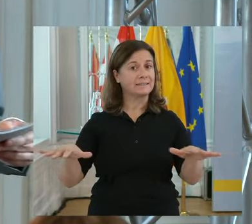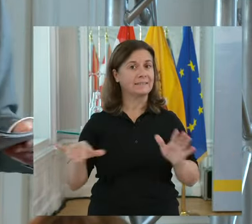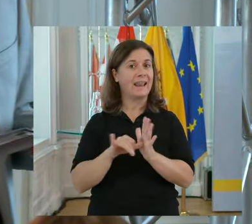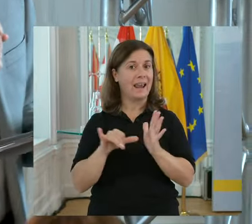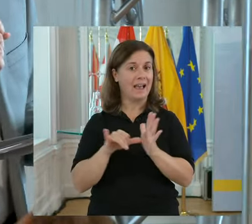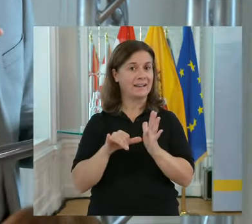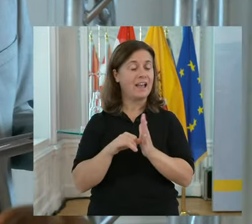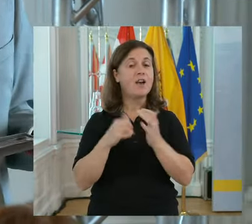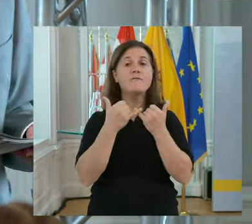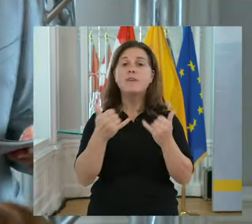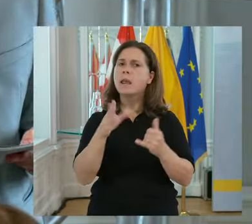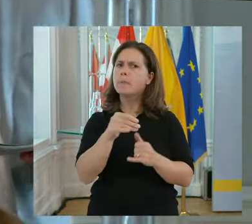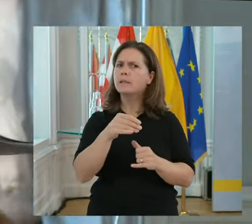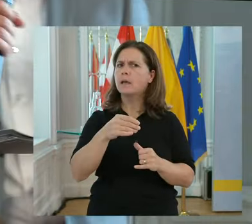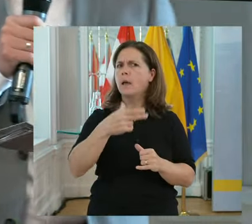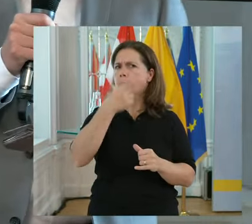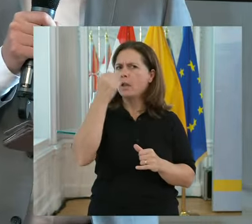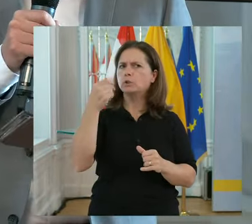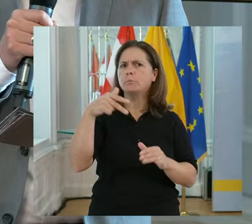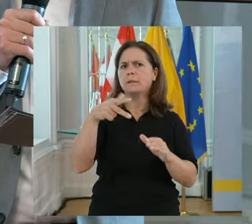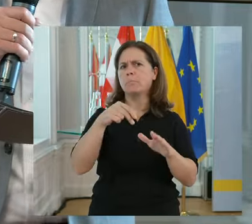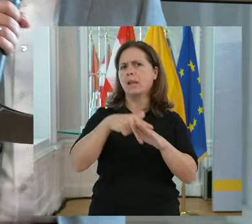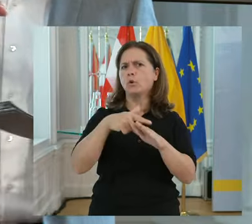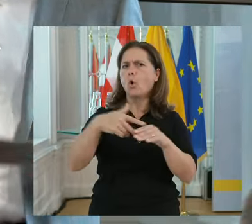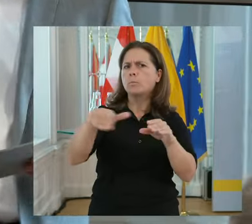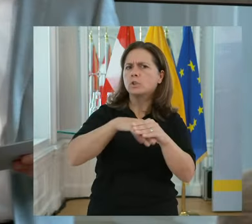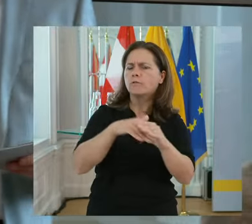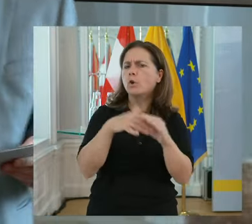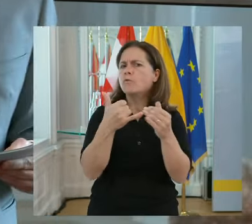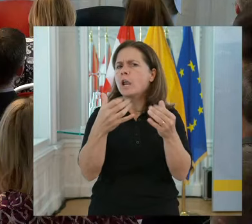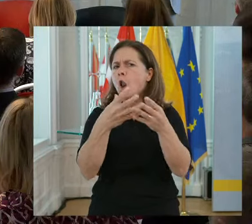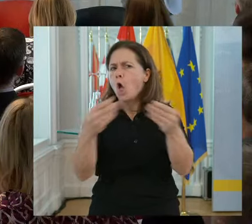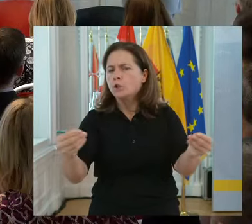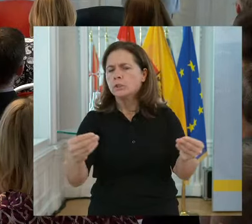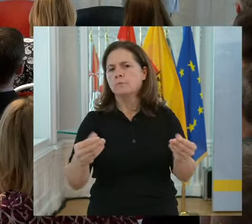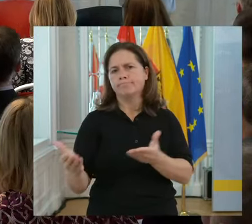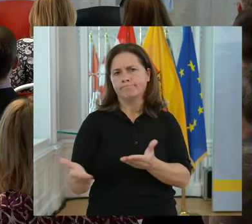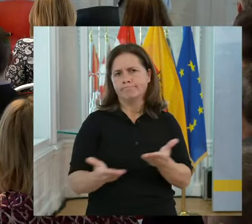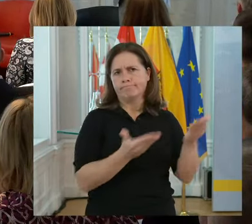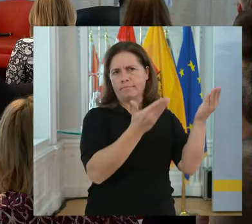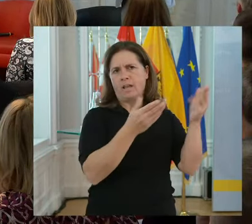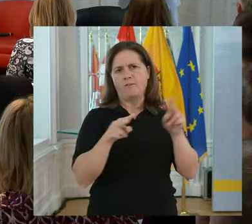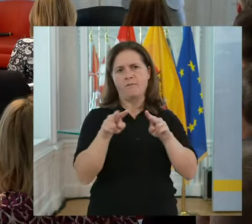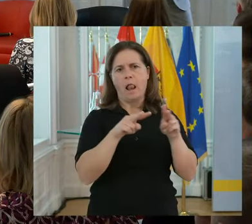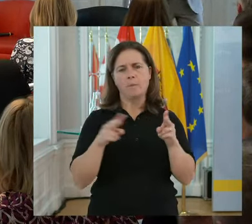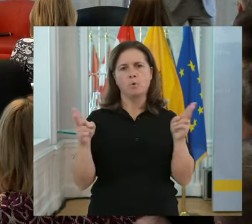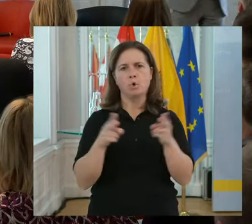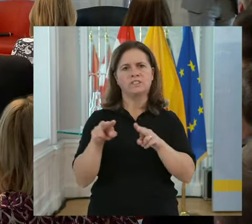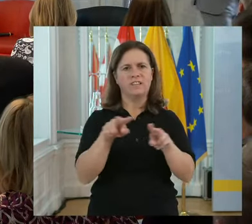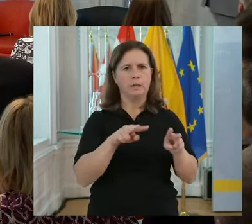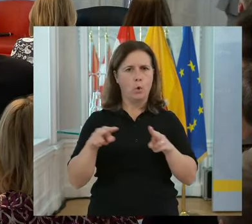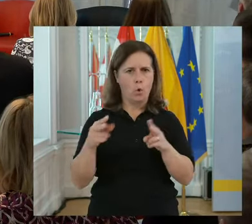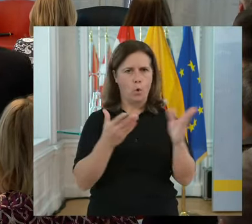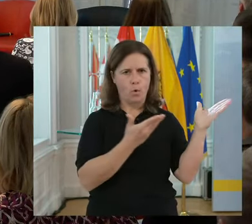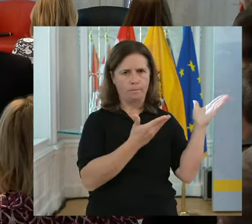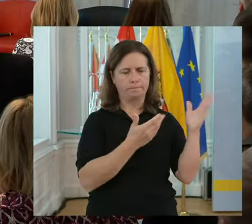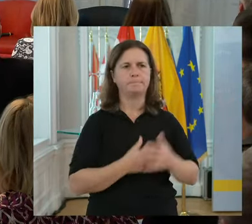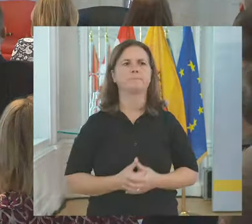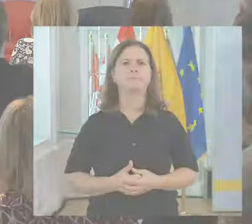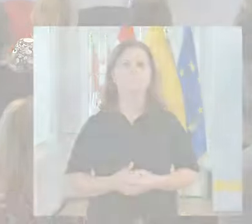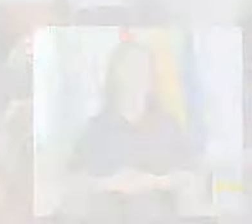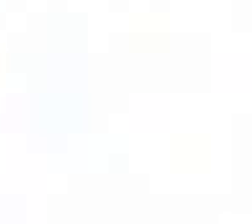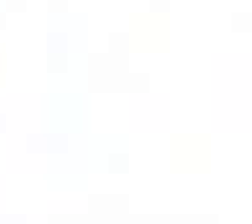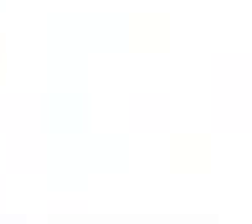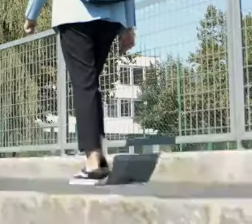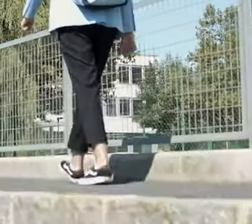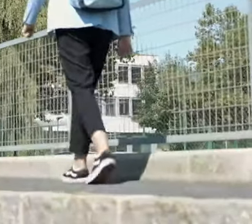der Beschäftigung von Menschen mit Behinderungen umgeht, wie sie das löst, dazu sehen Sie auch zur Einstimmung ein kurzes Video. Bitte schön.